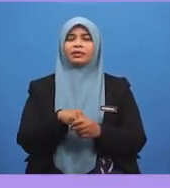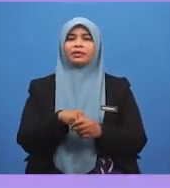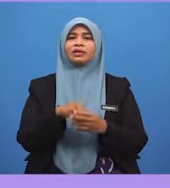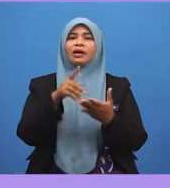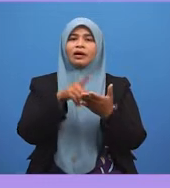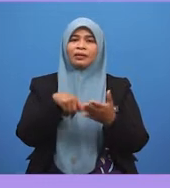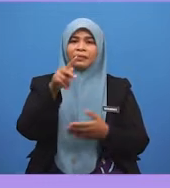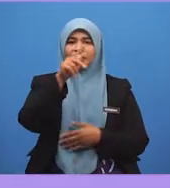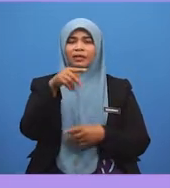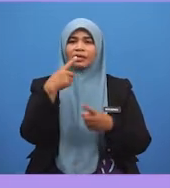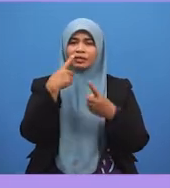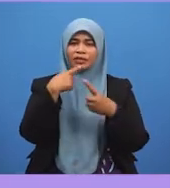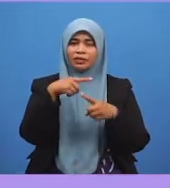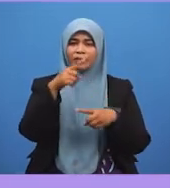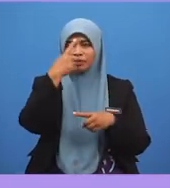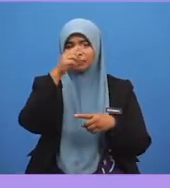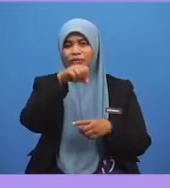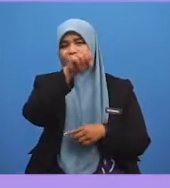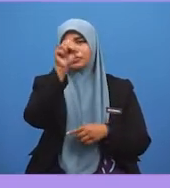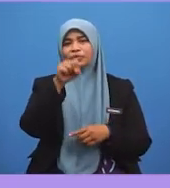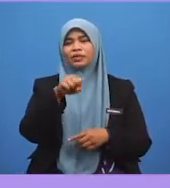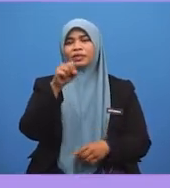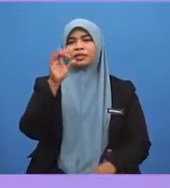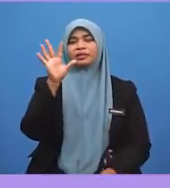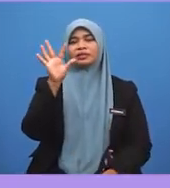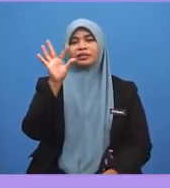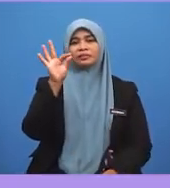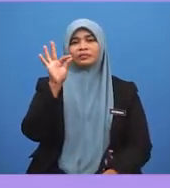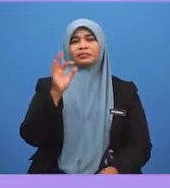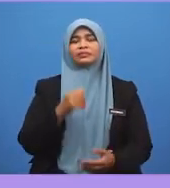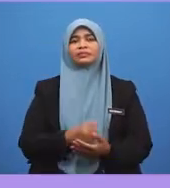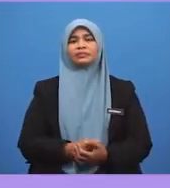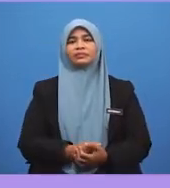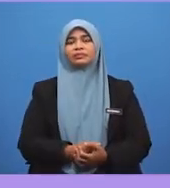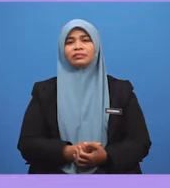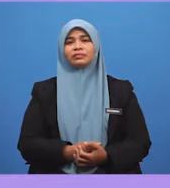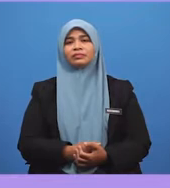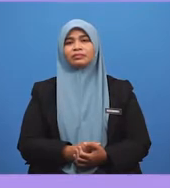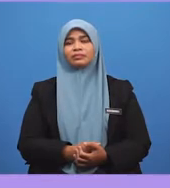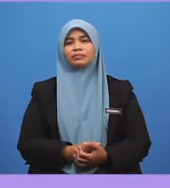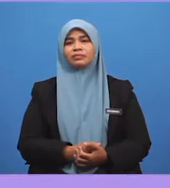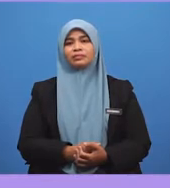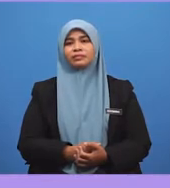Apakah jawapan bagi soalan ke-9 ini, murid-murid?